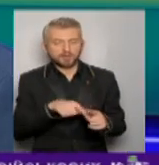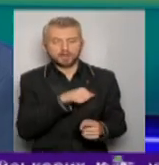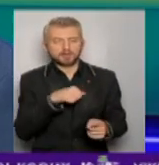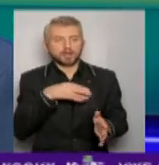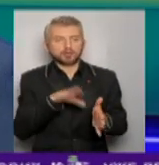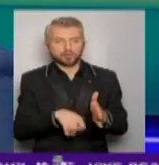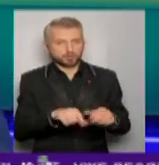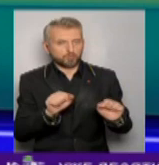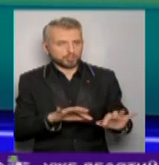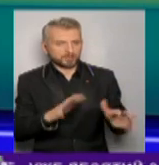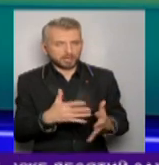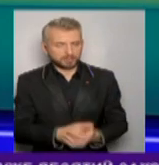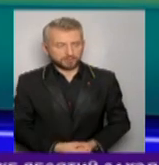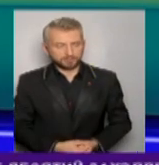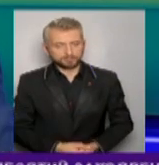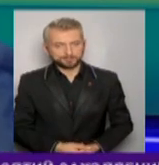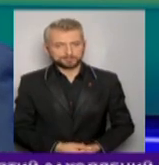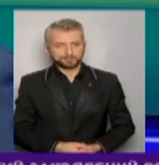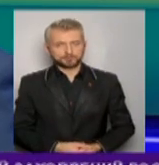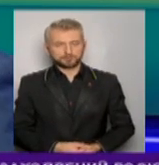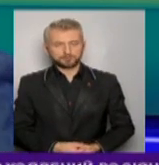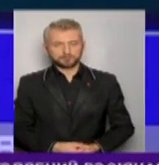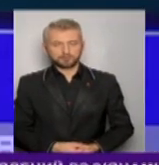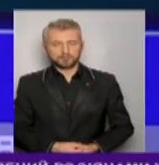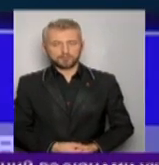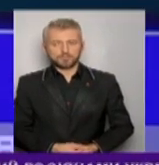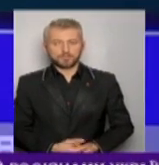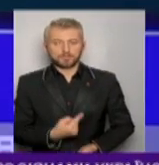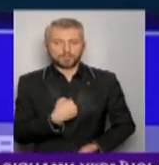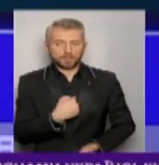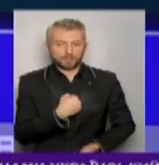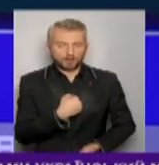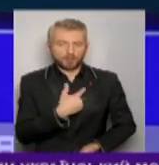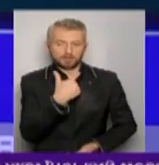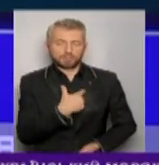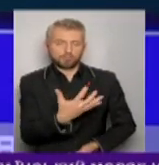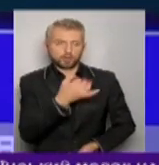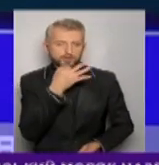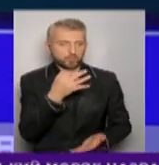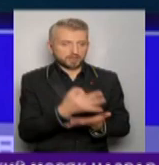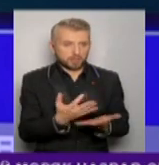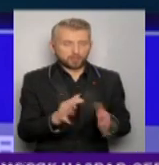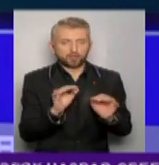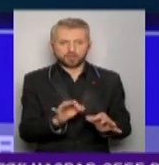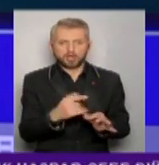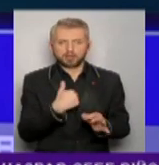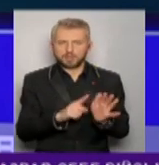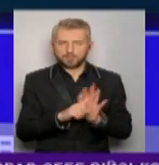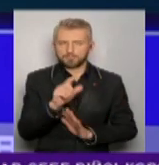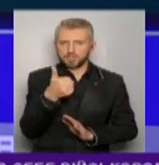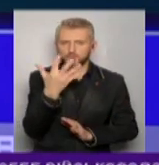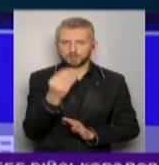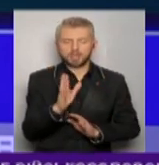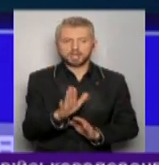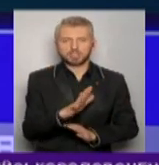може статись. Я і на себе в тому числі беру відповідальність. Хоча я з першого дня, от тільки